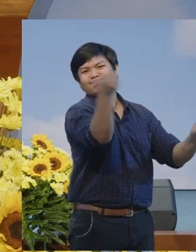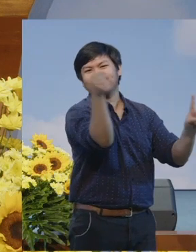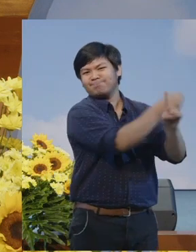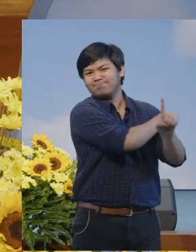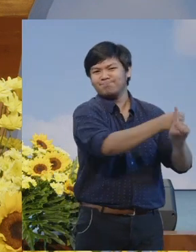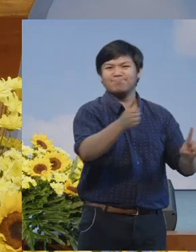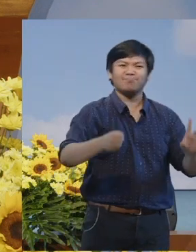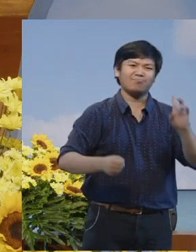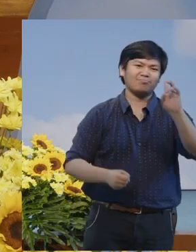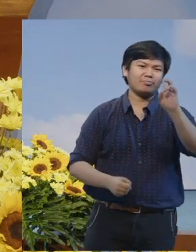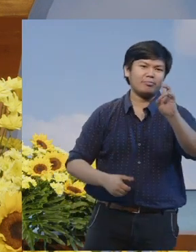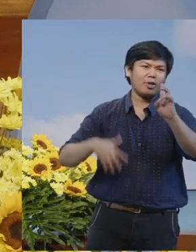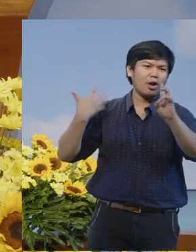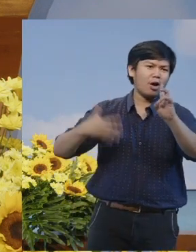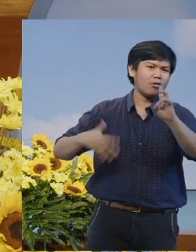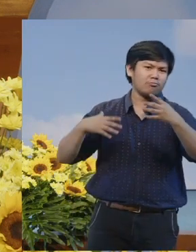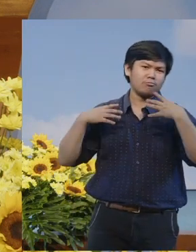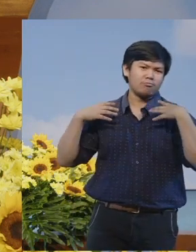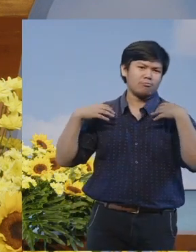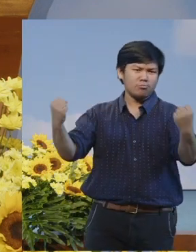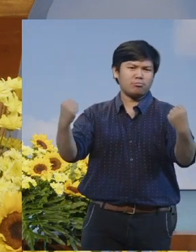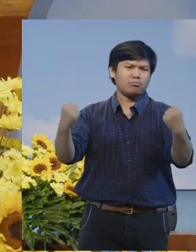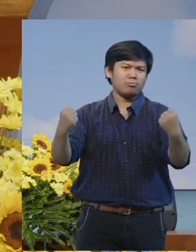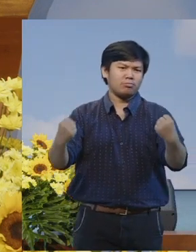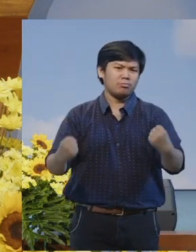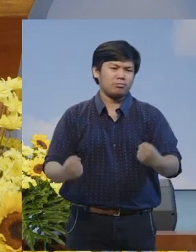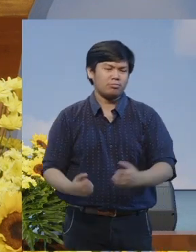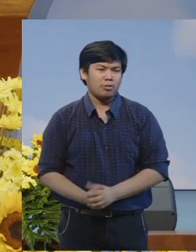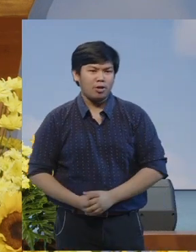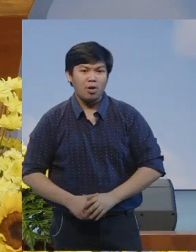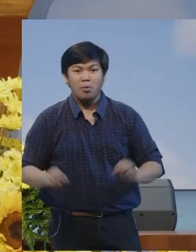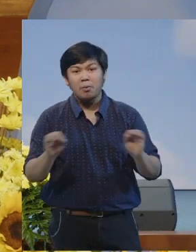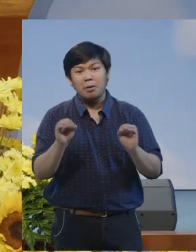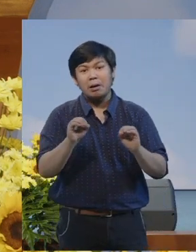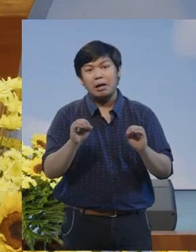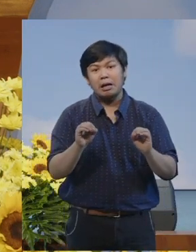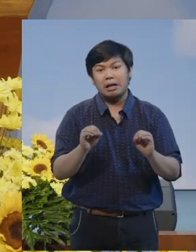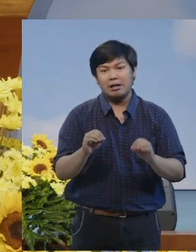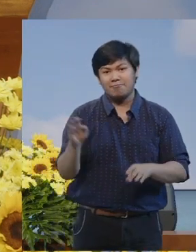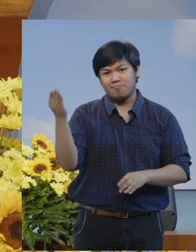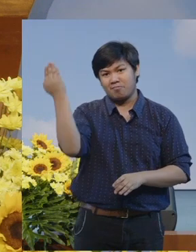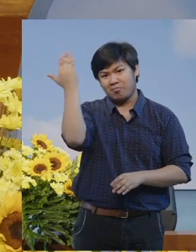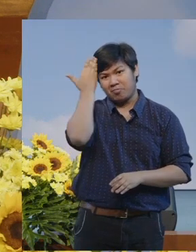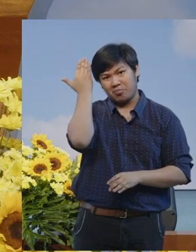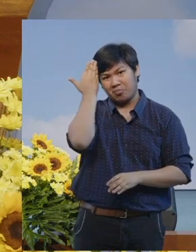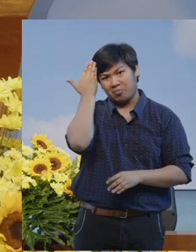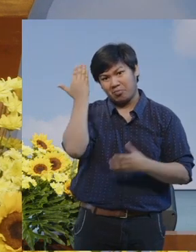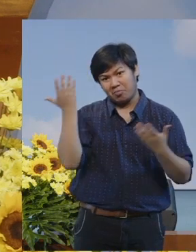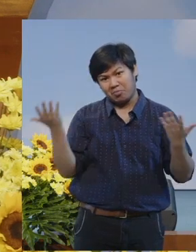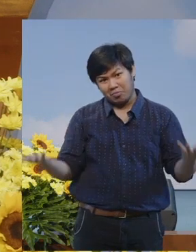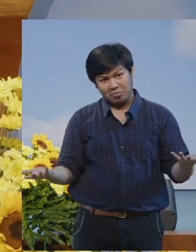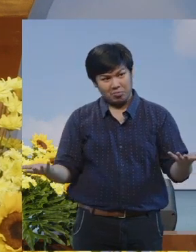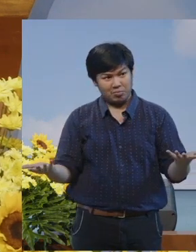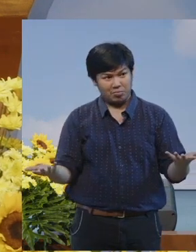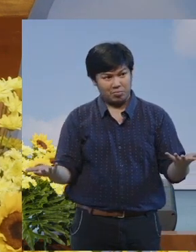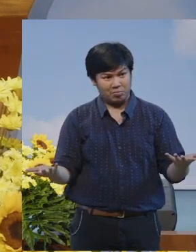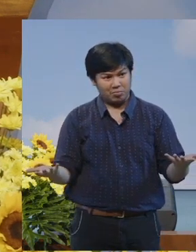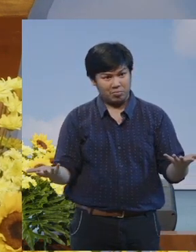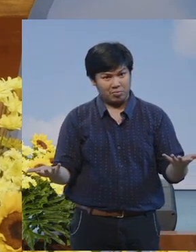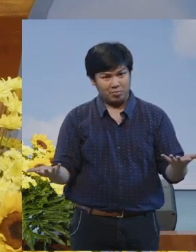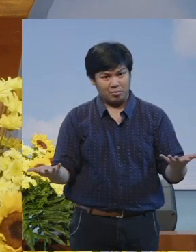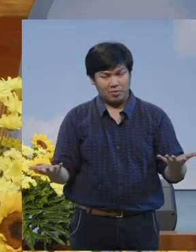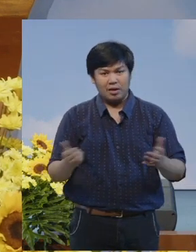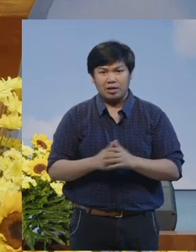Datapwat, wala sila talagang kapangyarihan na gumumula kay Jesus. Sila ay nagpapanggap lamang. Ngunit, ang pamanpanlilin